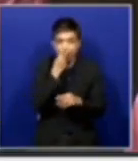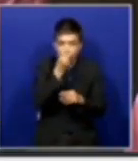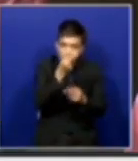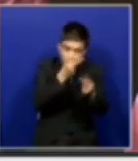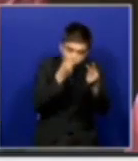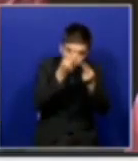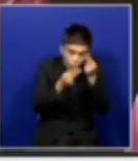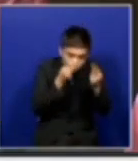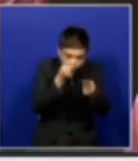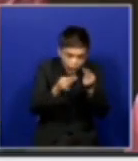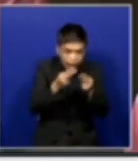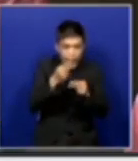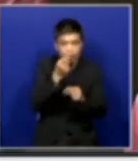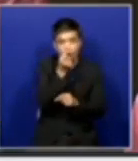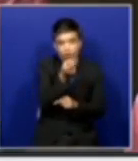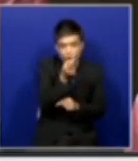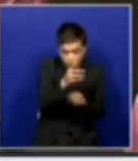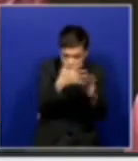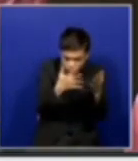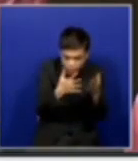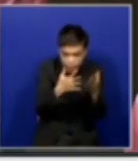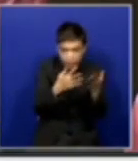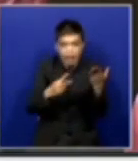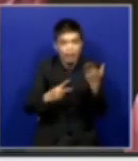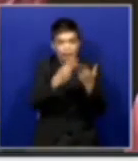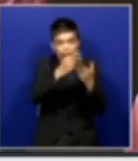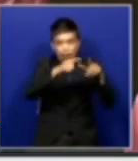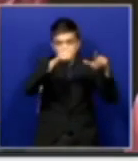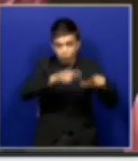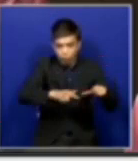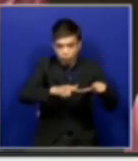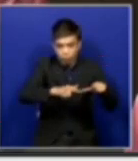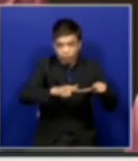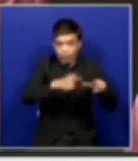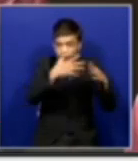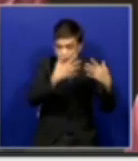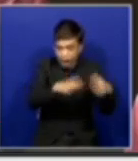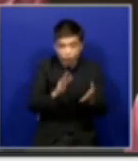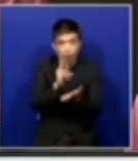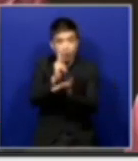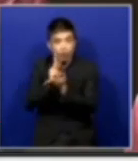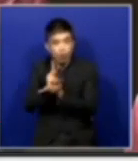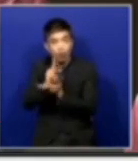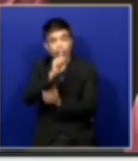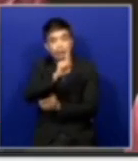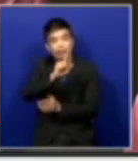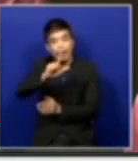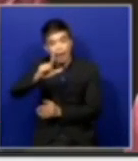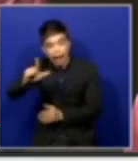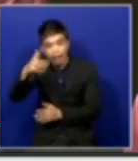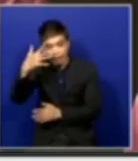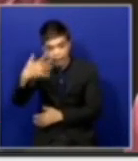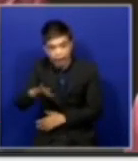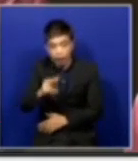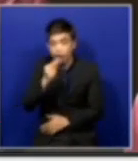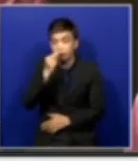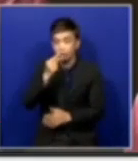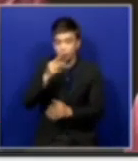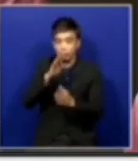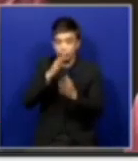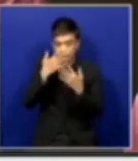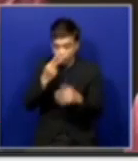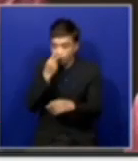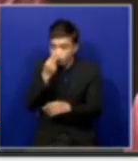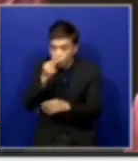ะครับทีนี้เมื่อเราตัดงบประมาณที่ไม่จำเป็นแล้วแล้วเรากู้เงินอีก1ล้านล้านแล้วเนี่ยนะครับเราก็มาดูว่าเราจะใช้อะไรนะ